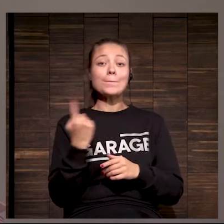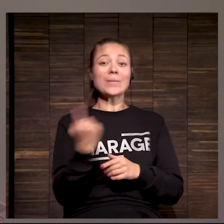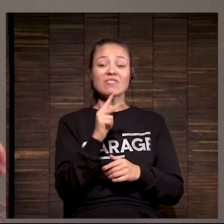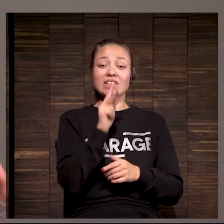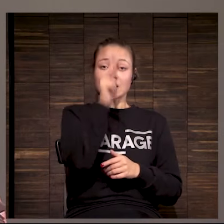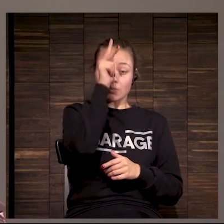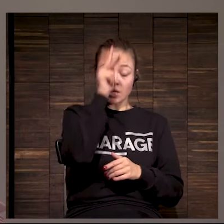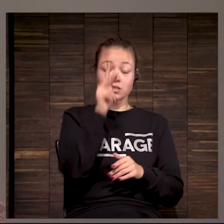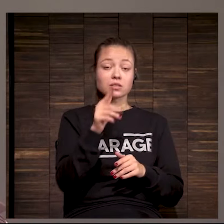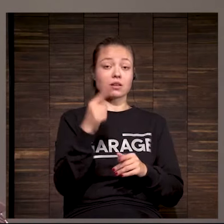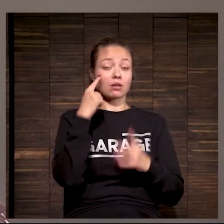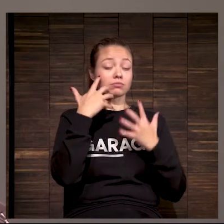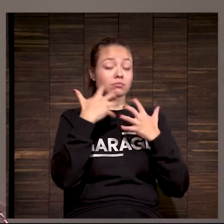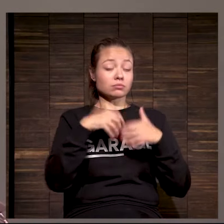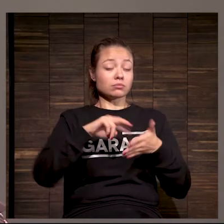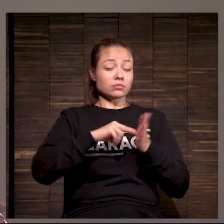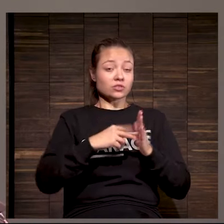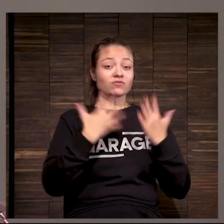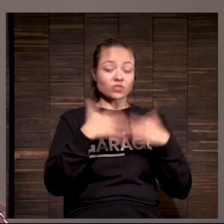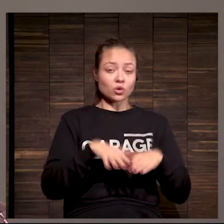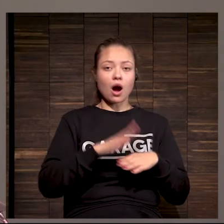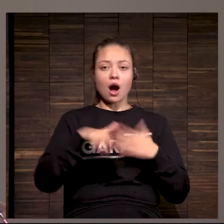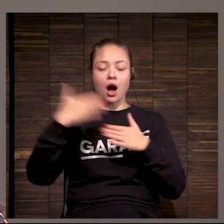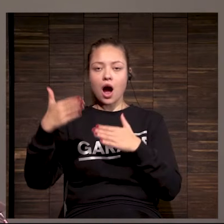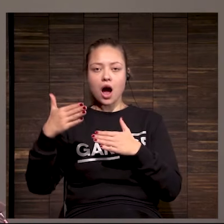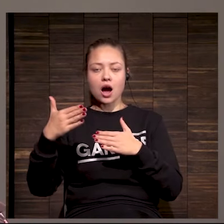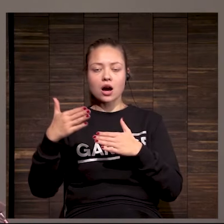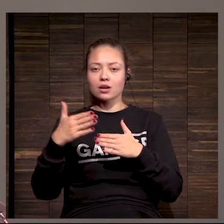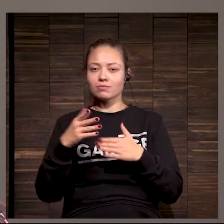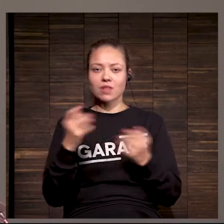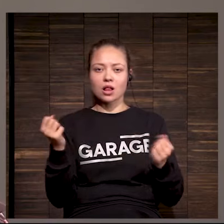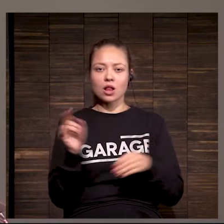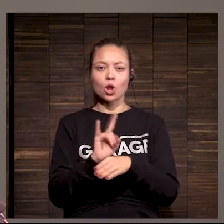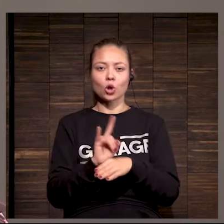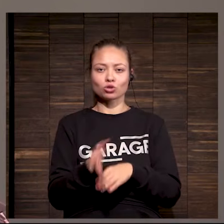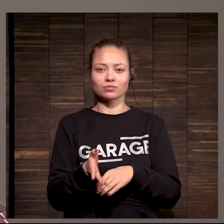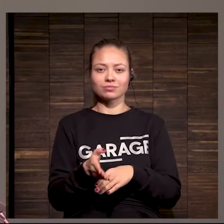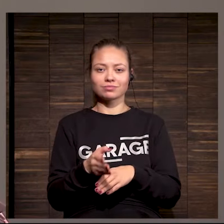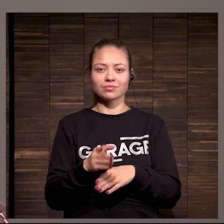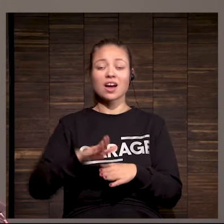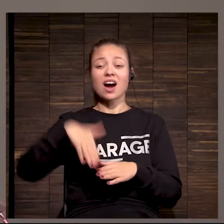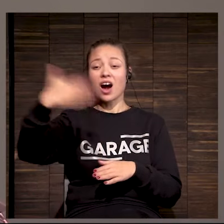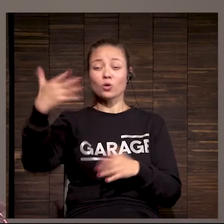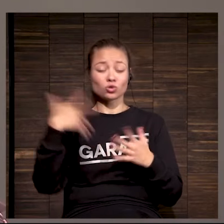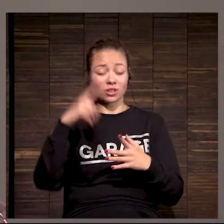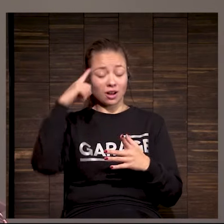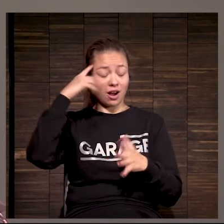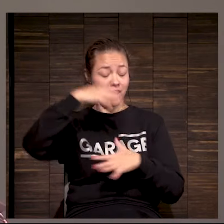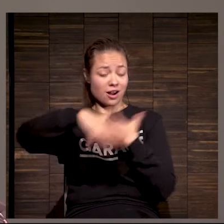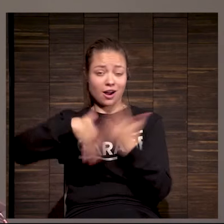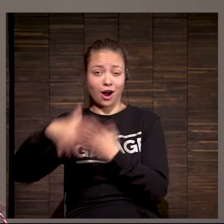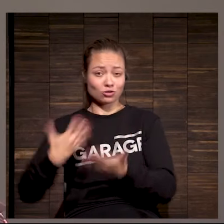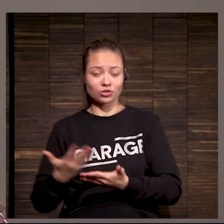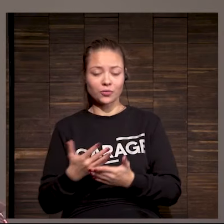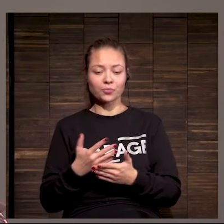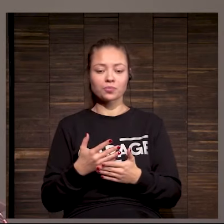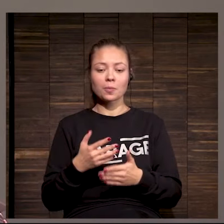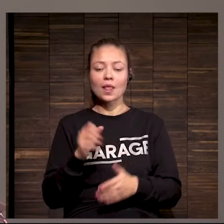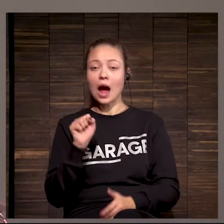поэтапно идешь дальше это на самом деле лошадь а просто каша в голове к апрелю команда